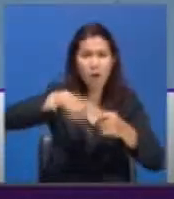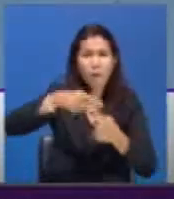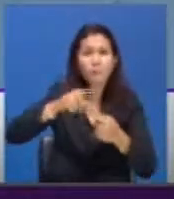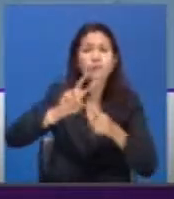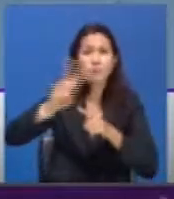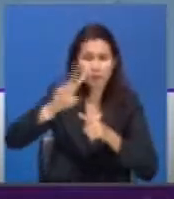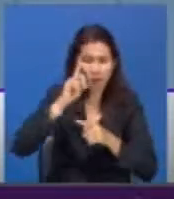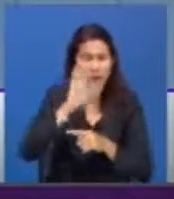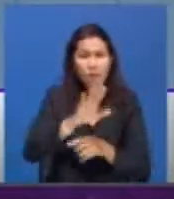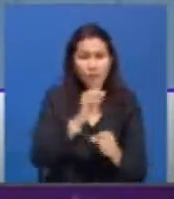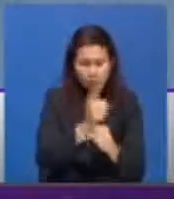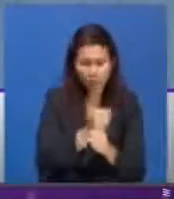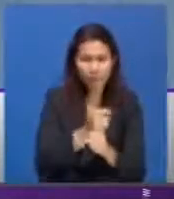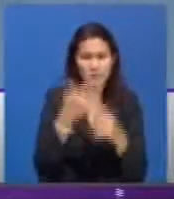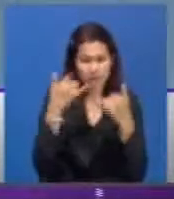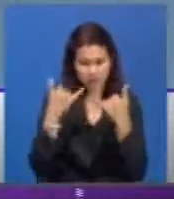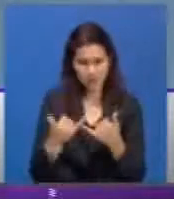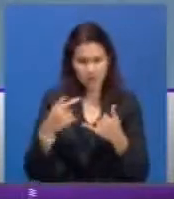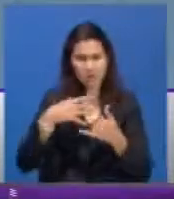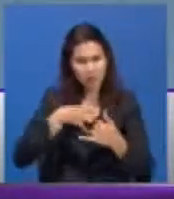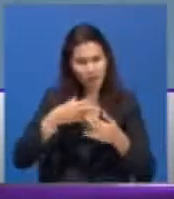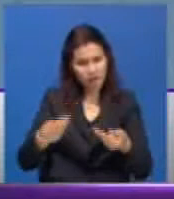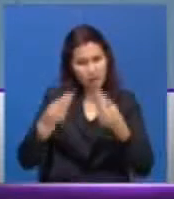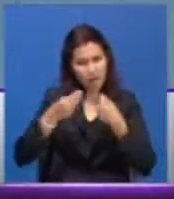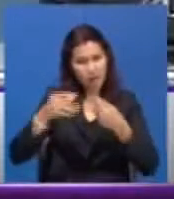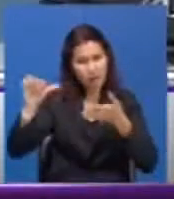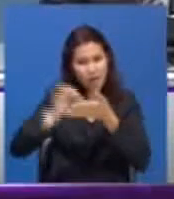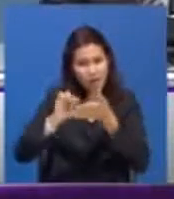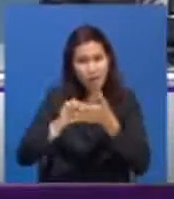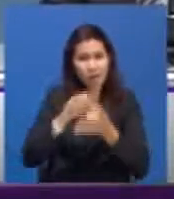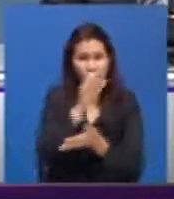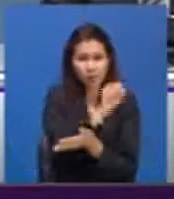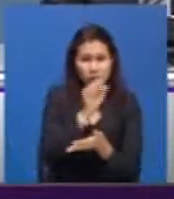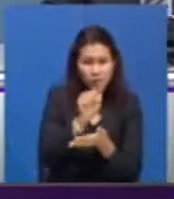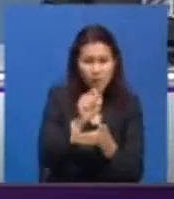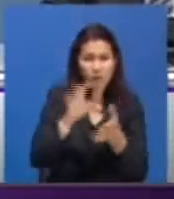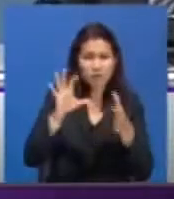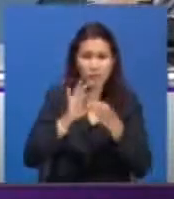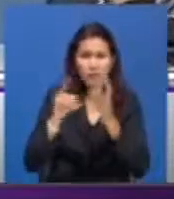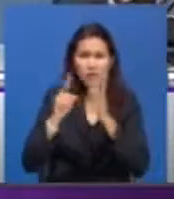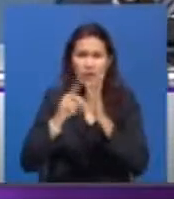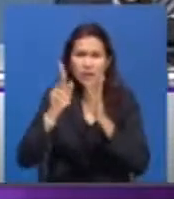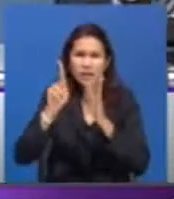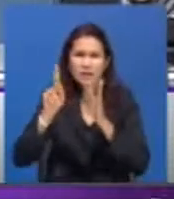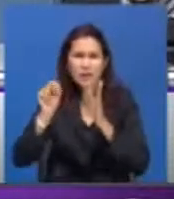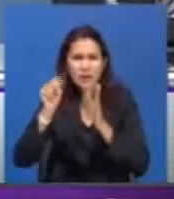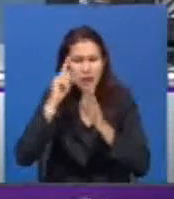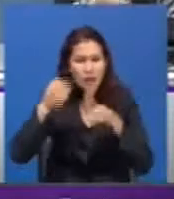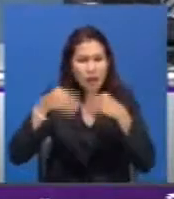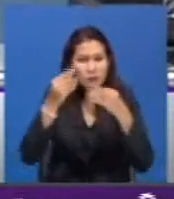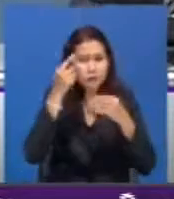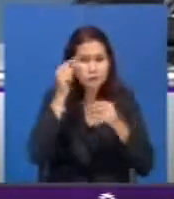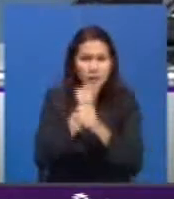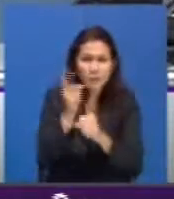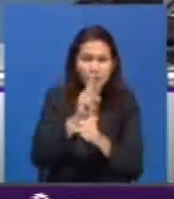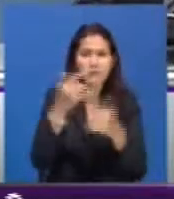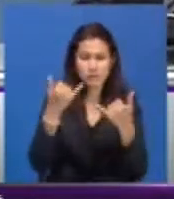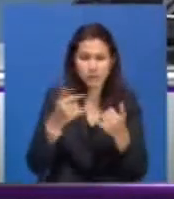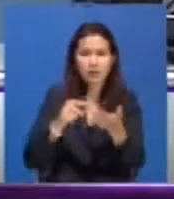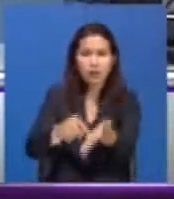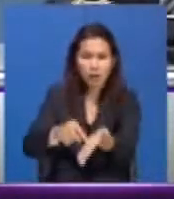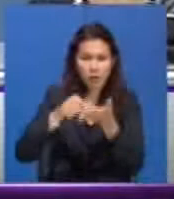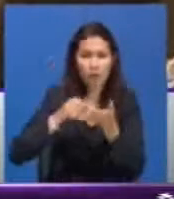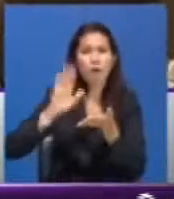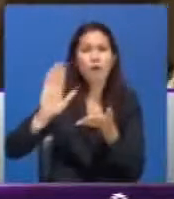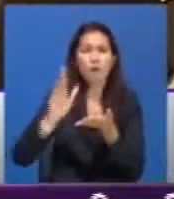กกต.นะคะที่จะให้แก้ระบบส.ส.ระบบบัญชีรายชื่อและแบบแบ่งเขตให้มีความสมดุลกันนั้นยังเป็นเพียงข้อเสนอของก